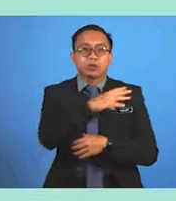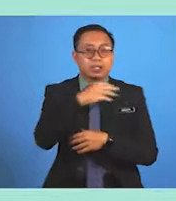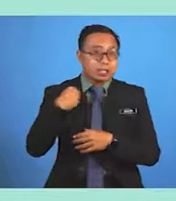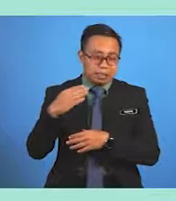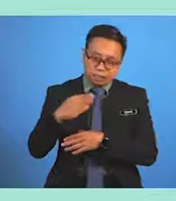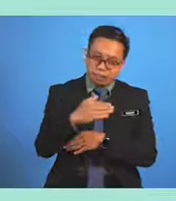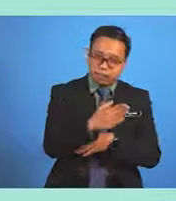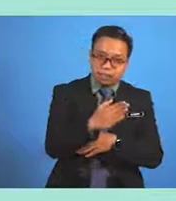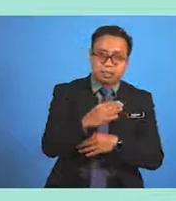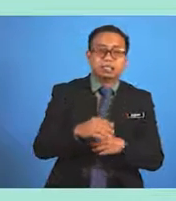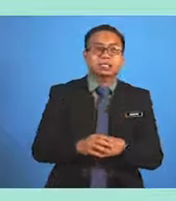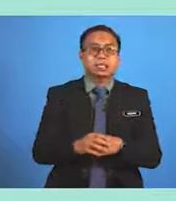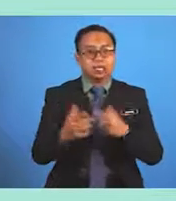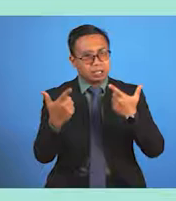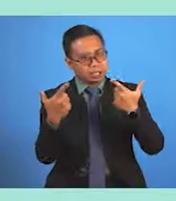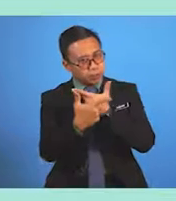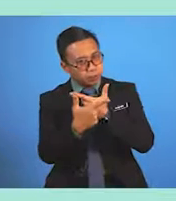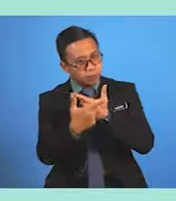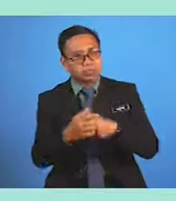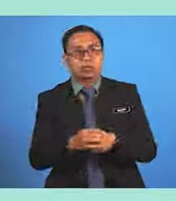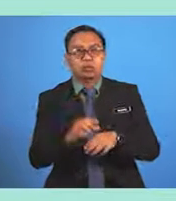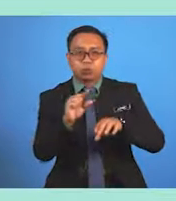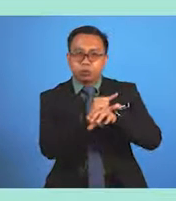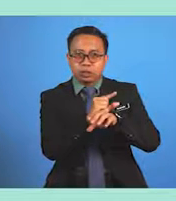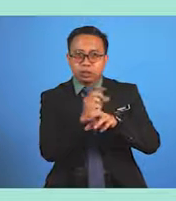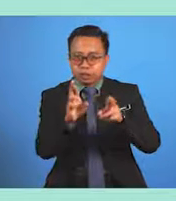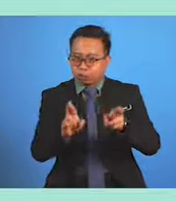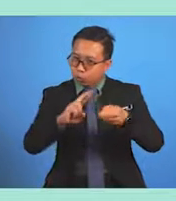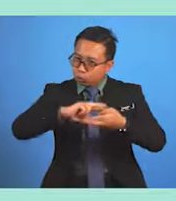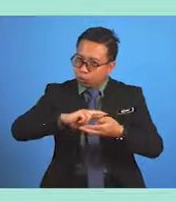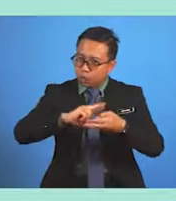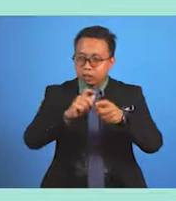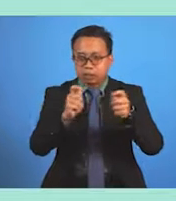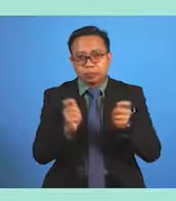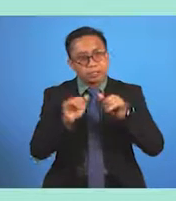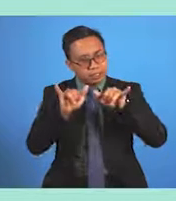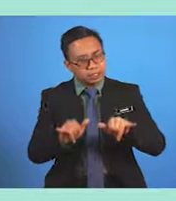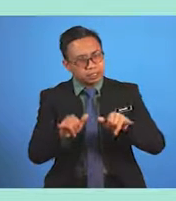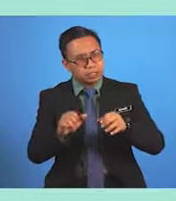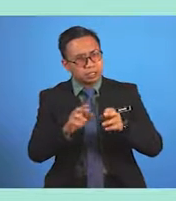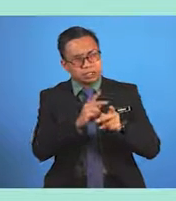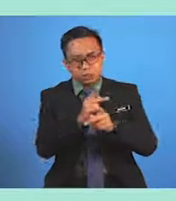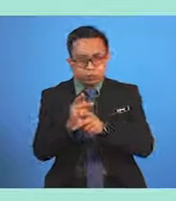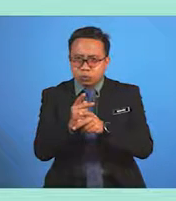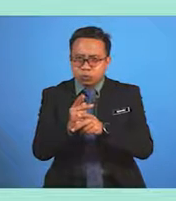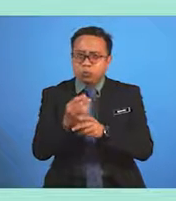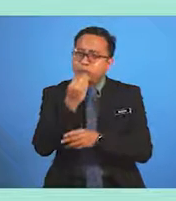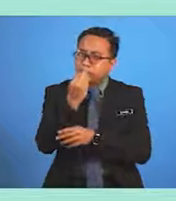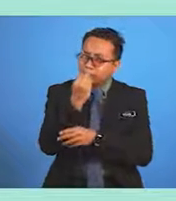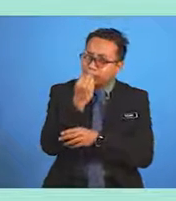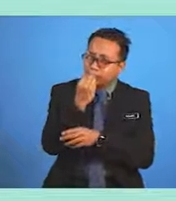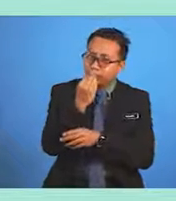ikan akibat persaingan menggunakan ruang tempat tinggal, berebut makanan,